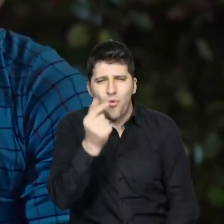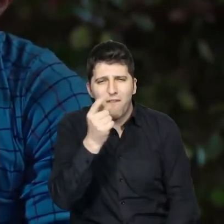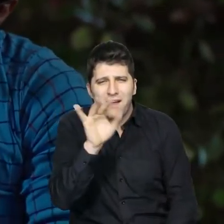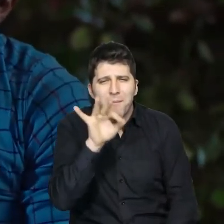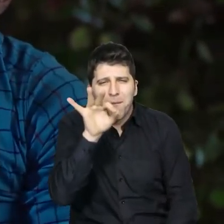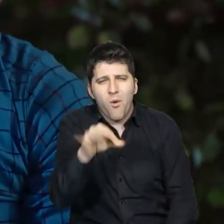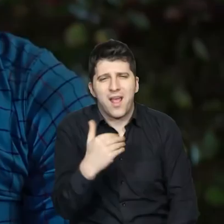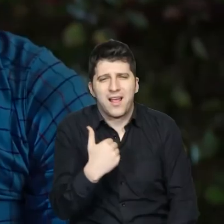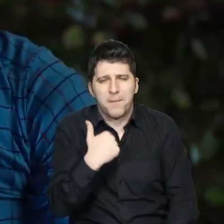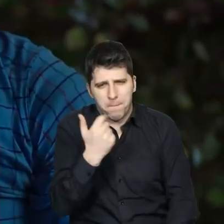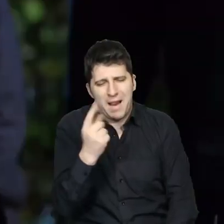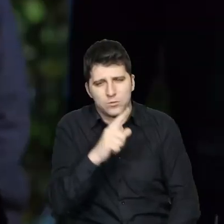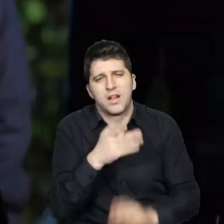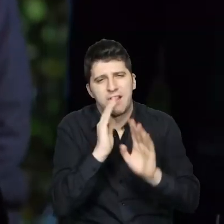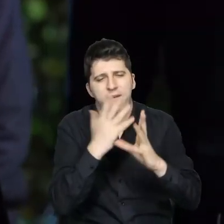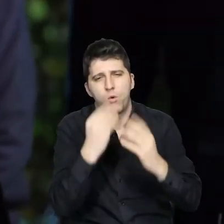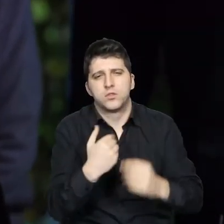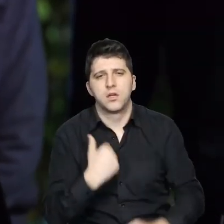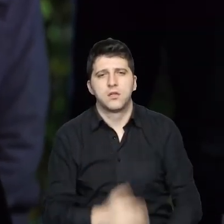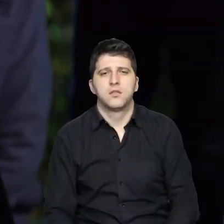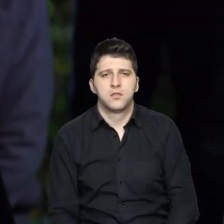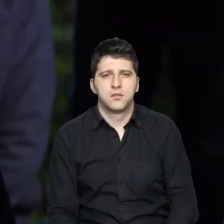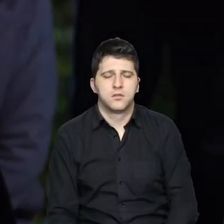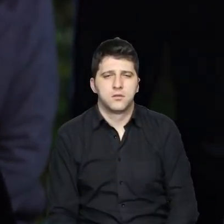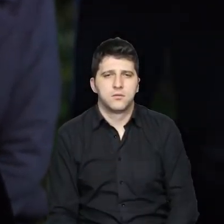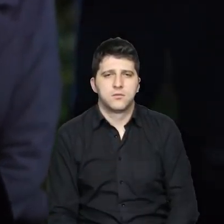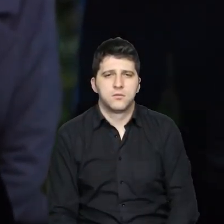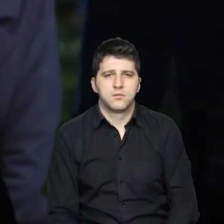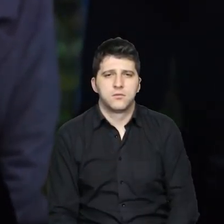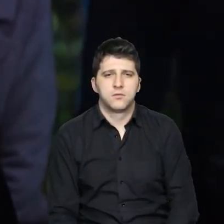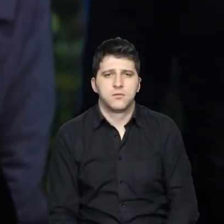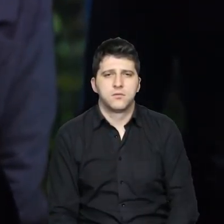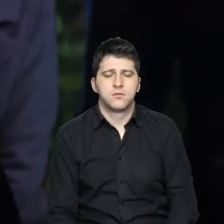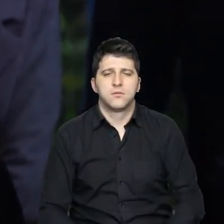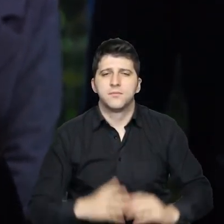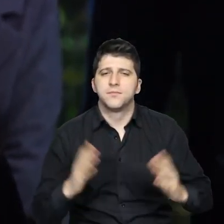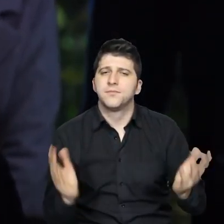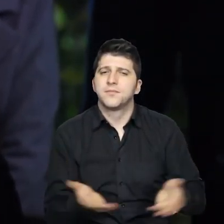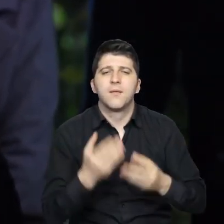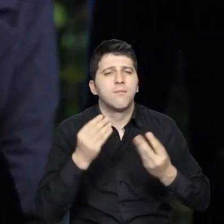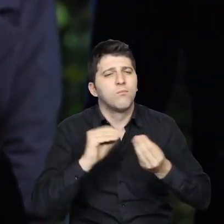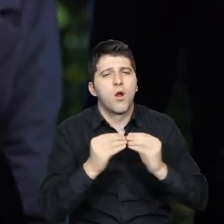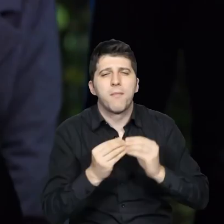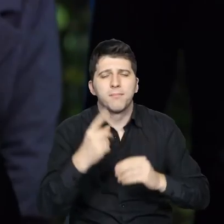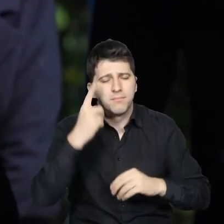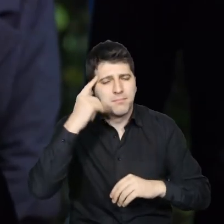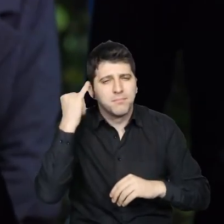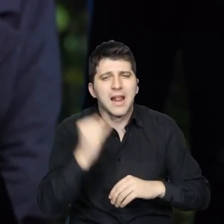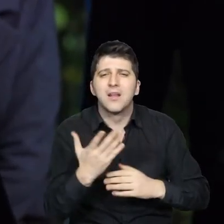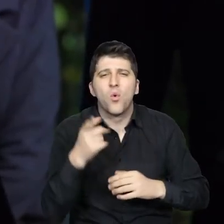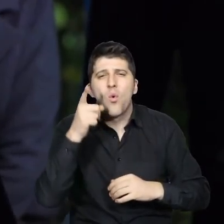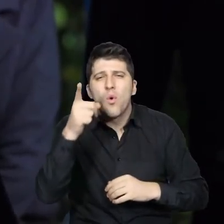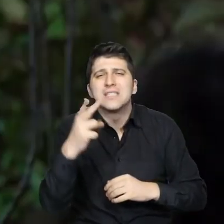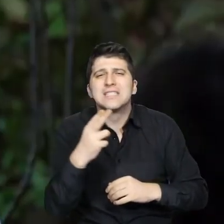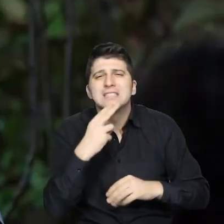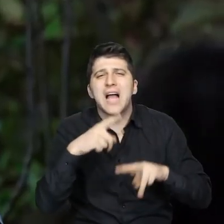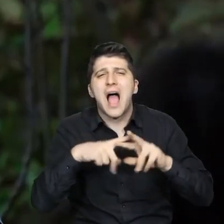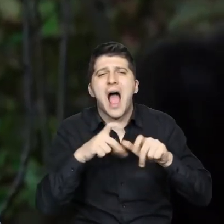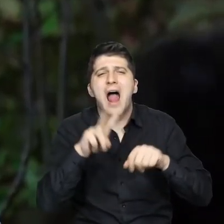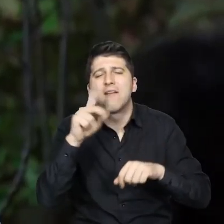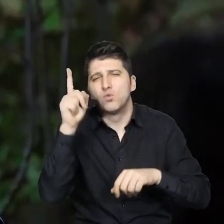Aysu'ma söyleyeyim. Birazdan devam edeceğiz. Ah, başımıza ne geldiyse o küçük sinsireli alev yüzünden